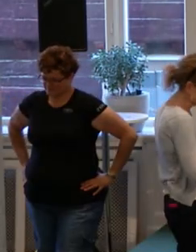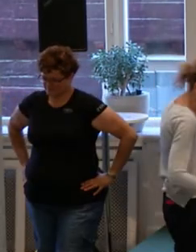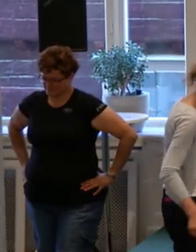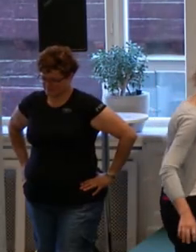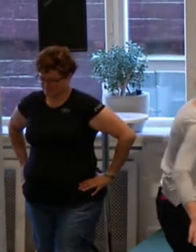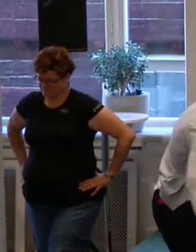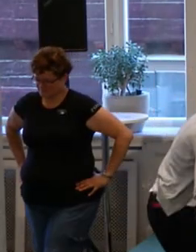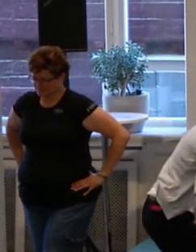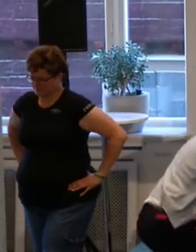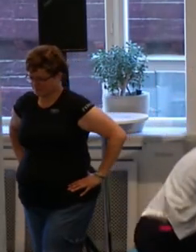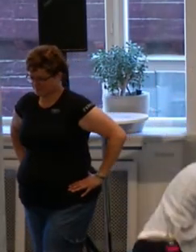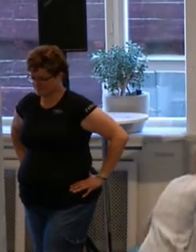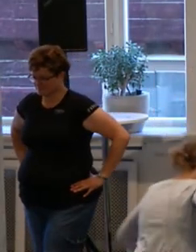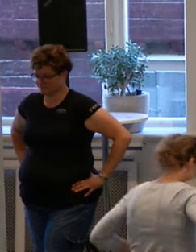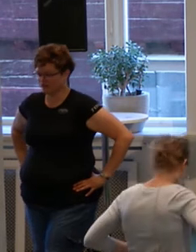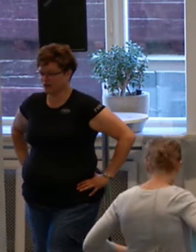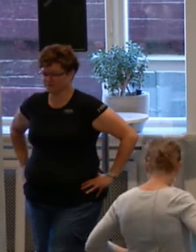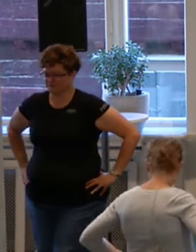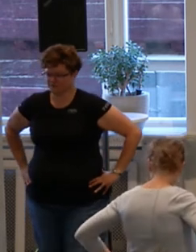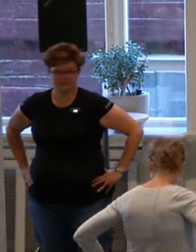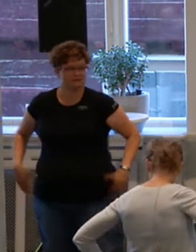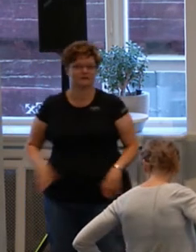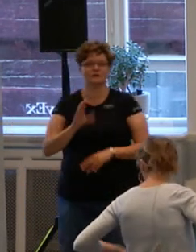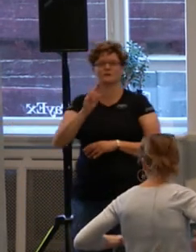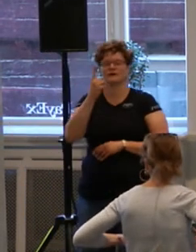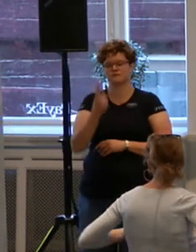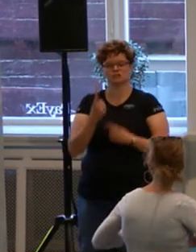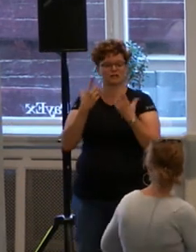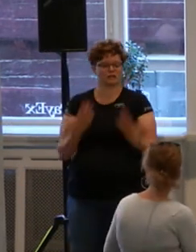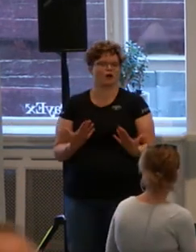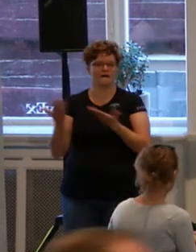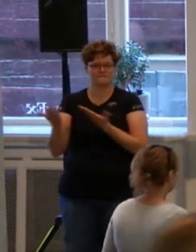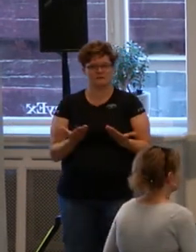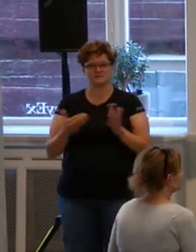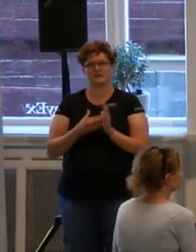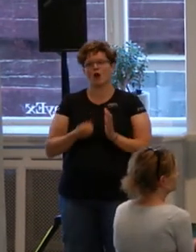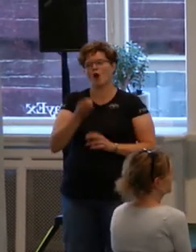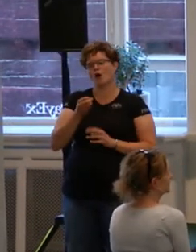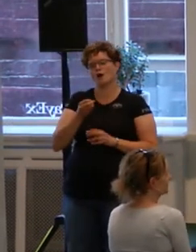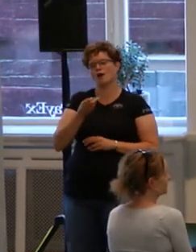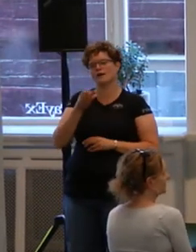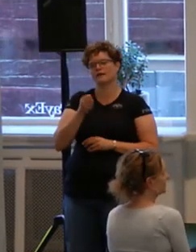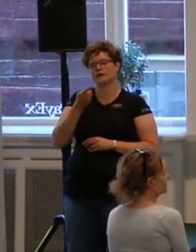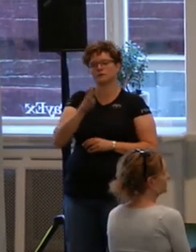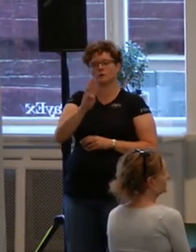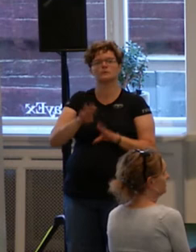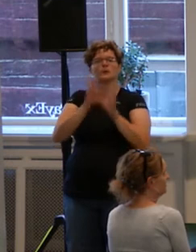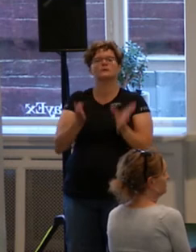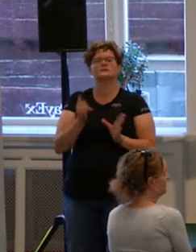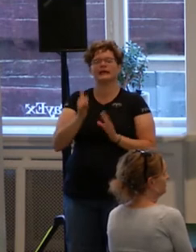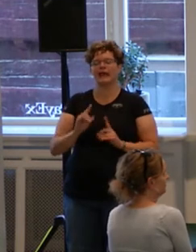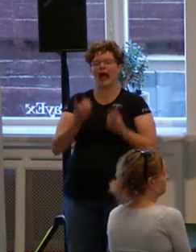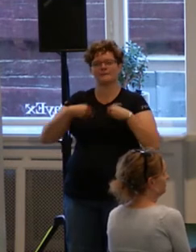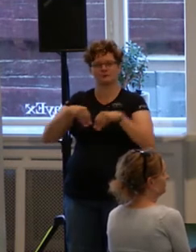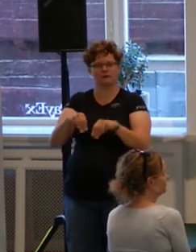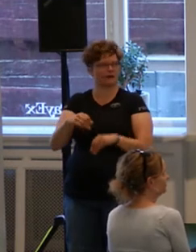Välkomna hit till den här första punkten, den första dagen i Öresundshuset i Almedalen. Vad kul att se så många